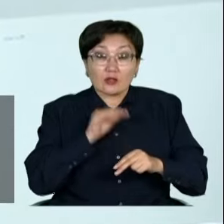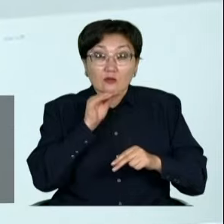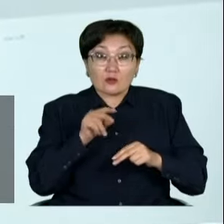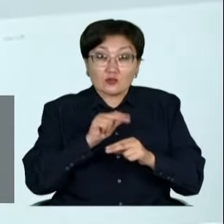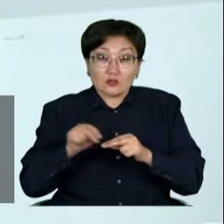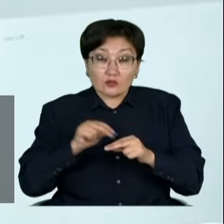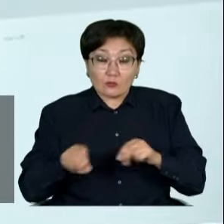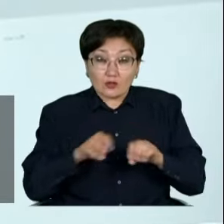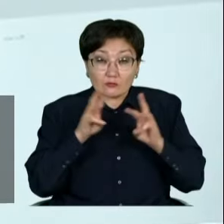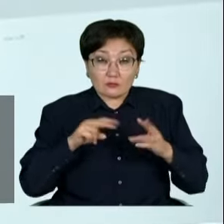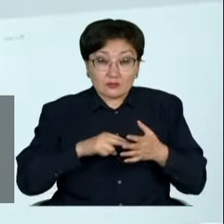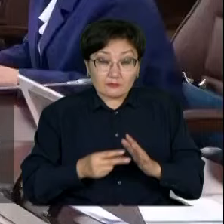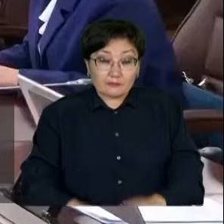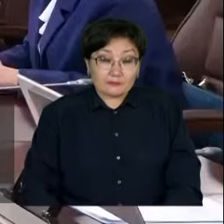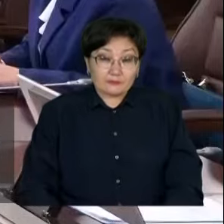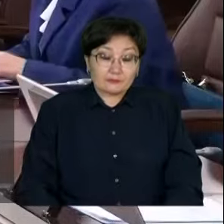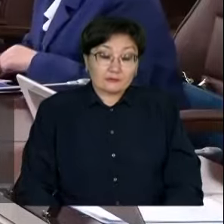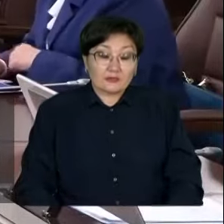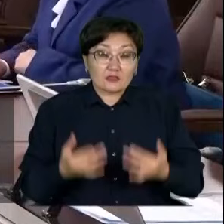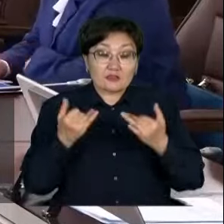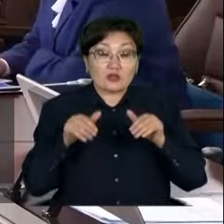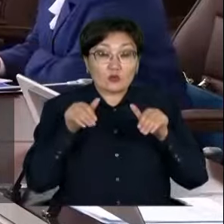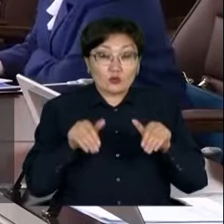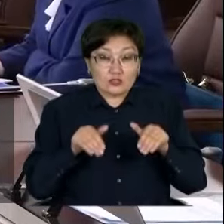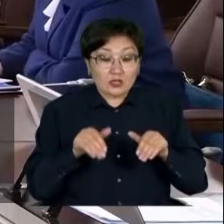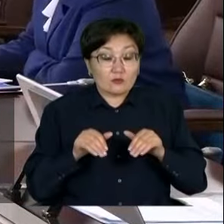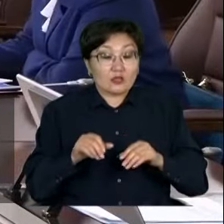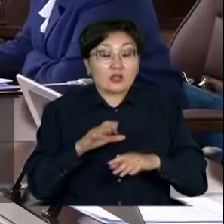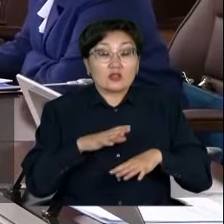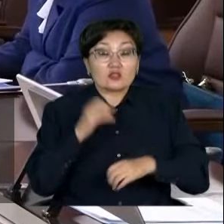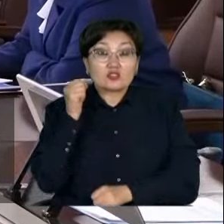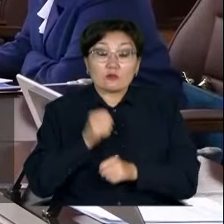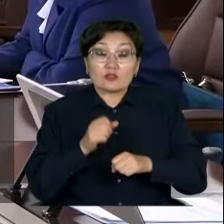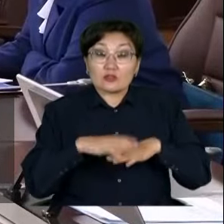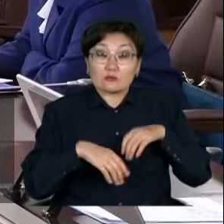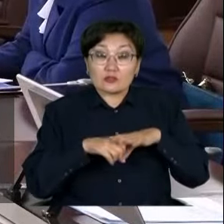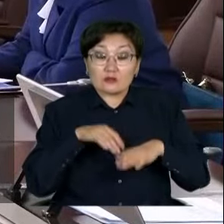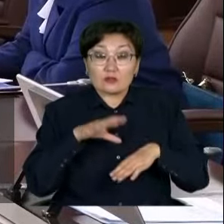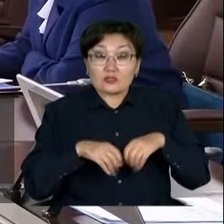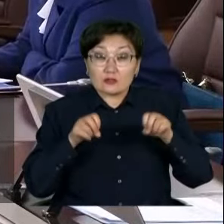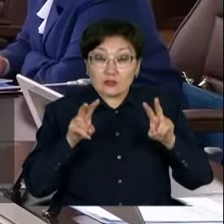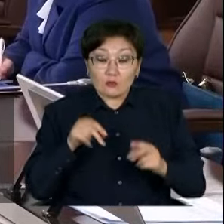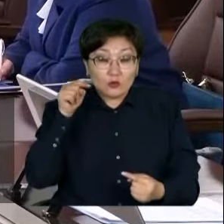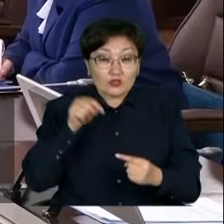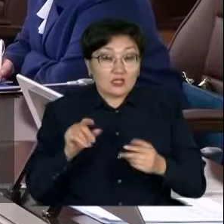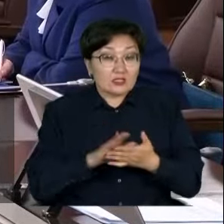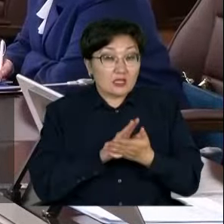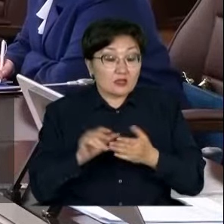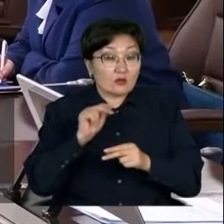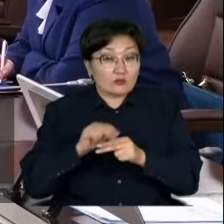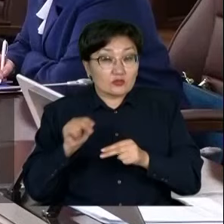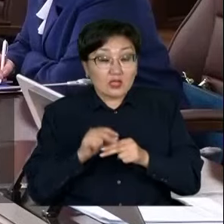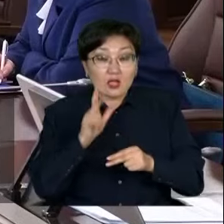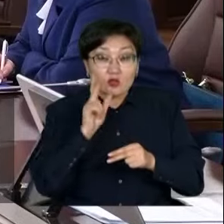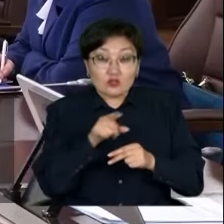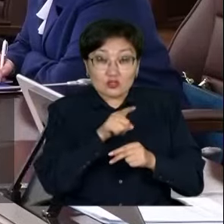оқытумен қамтамасыз етпек. Қазір колледждер жұмысшы мамандықтар бойынша тегін оқытады. 3 жыл ішінде кадрлар